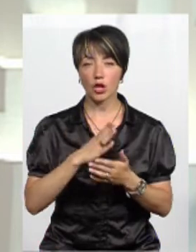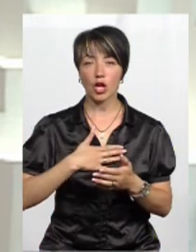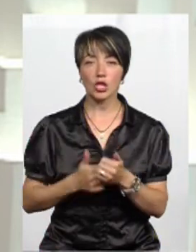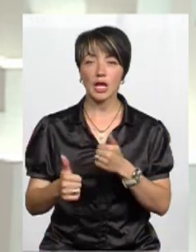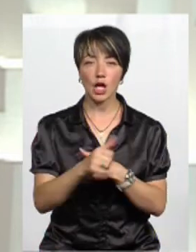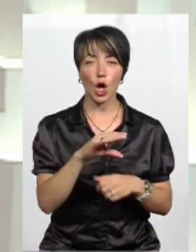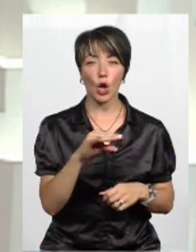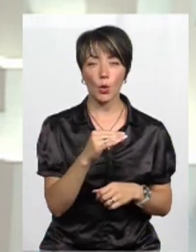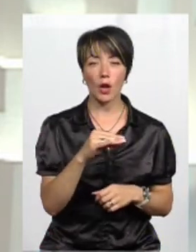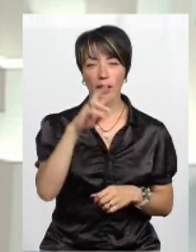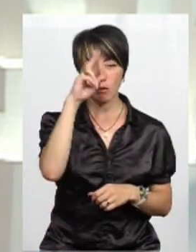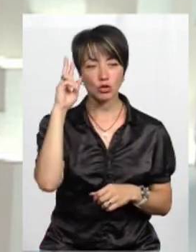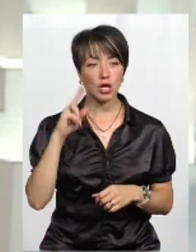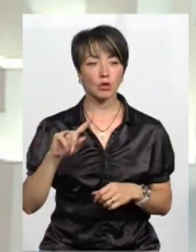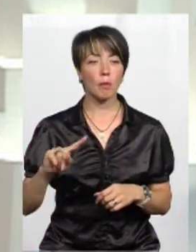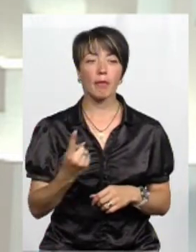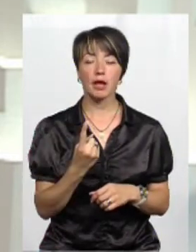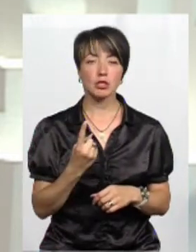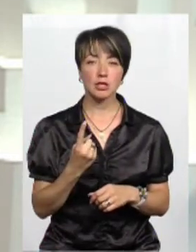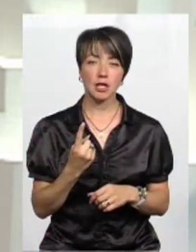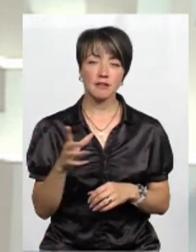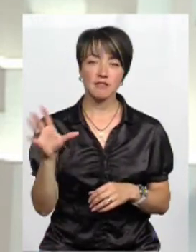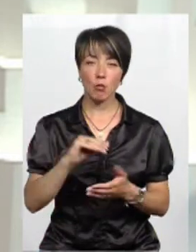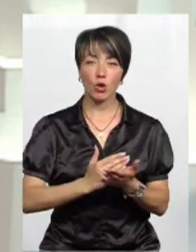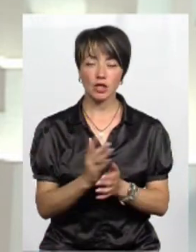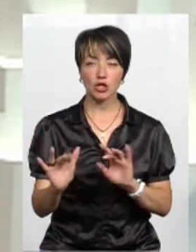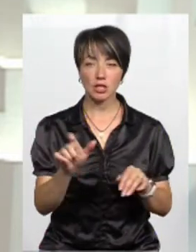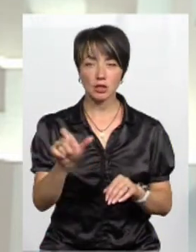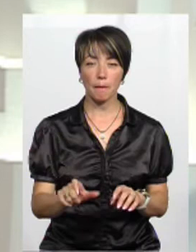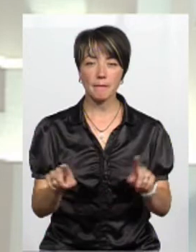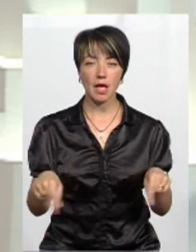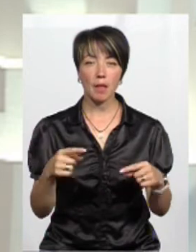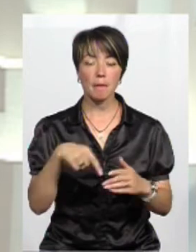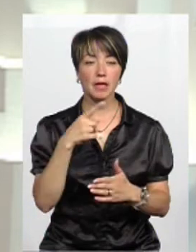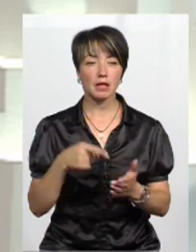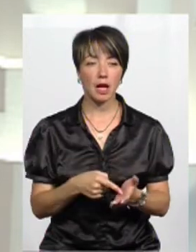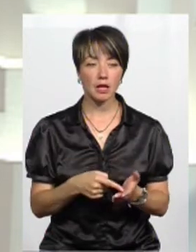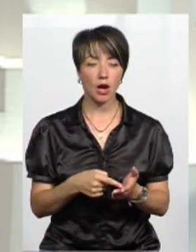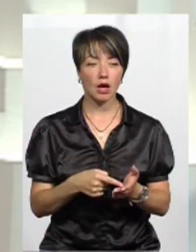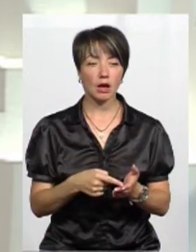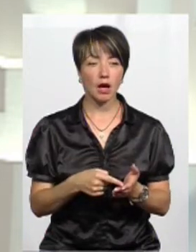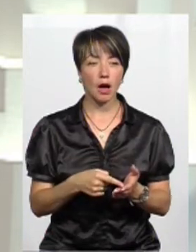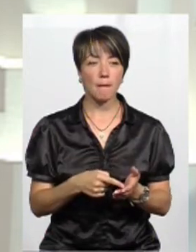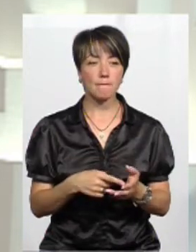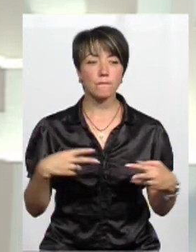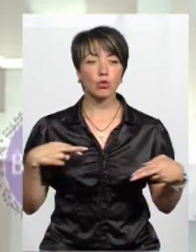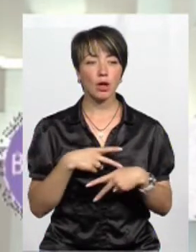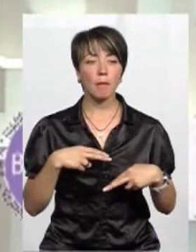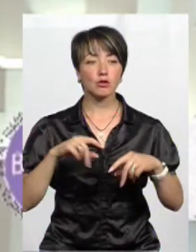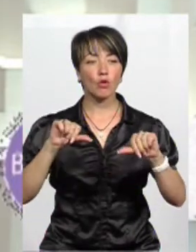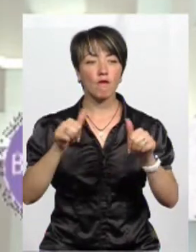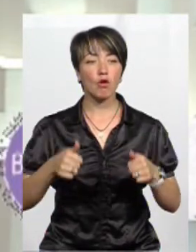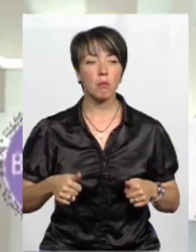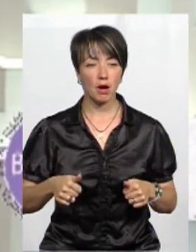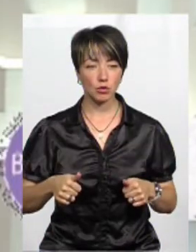Юлія Тимошенко, яка перша з усіх політичних діячів підняла питання будапештського формату. Тобто